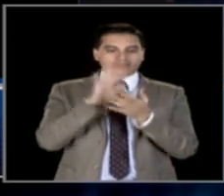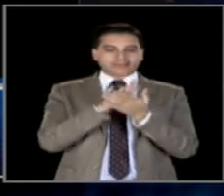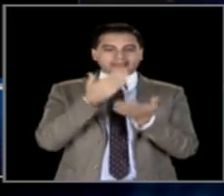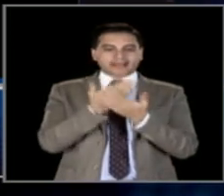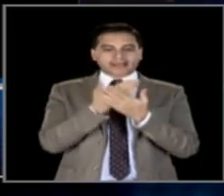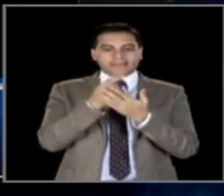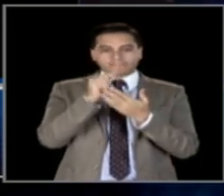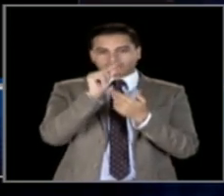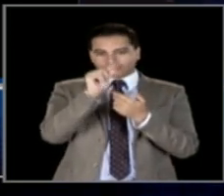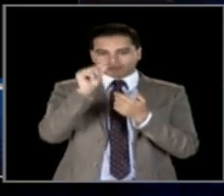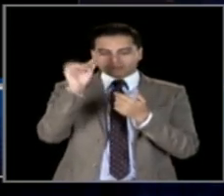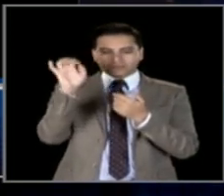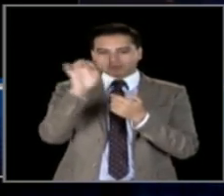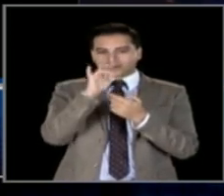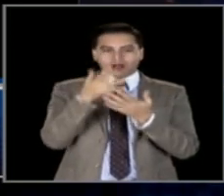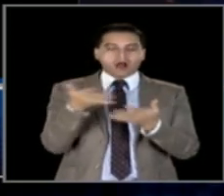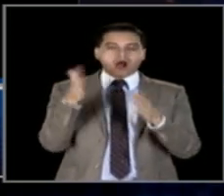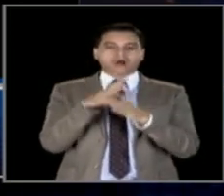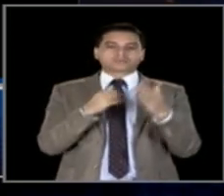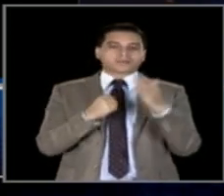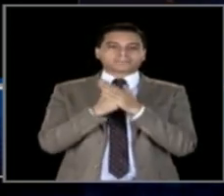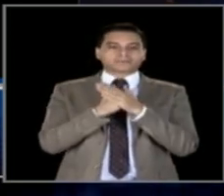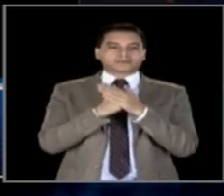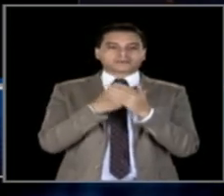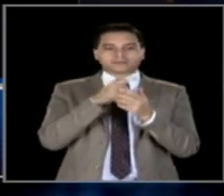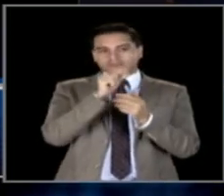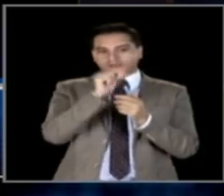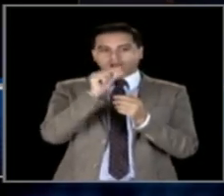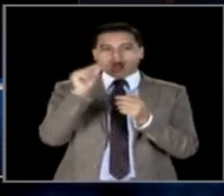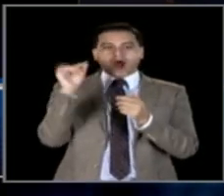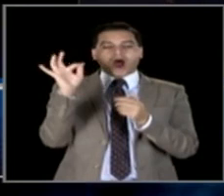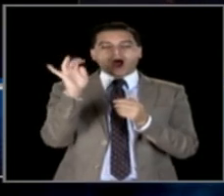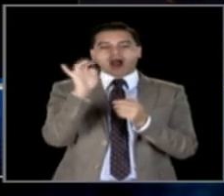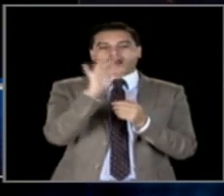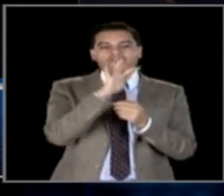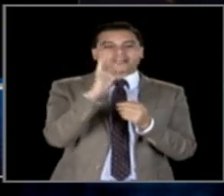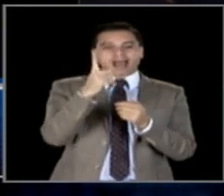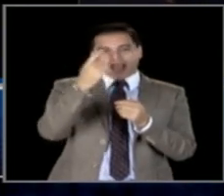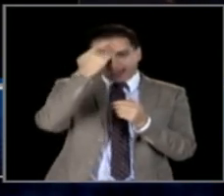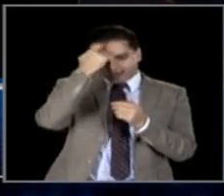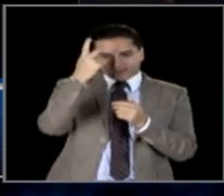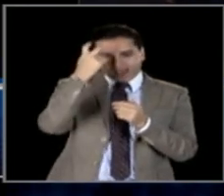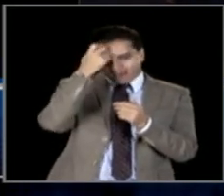الواحدة حتى عام 2022؟ كام ألف؟